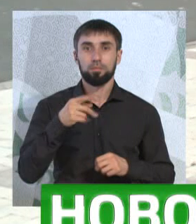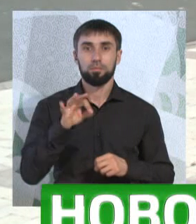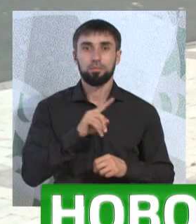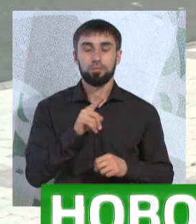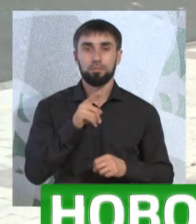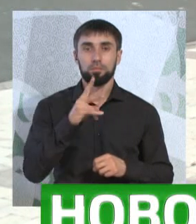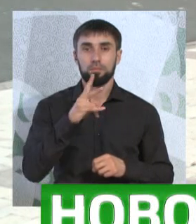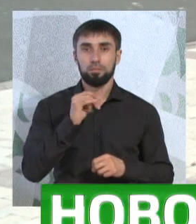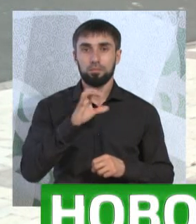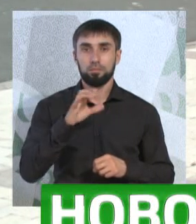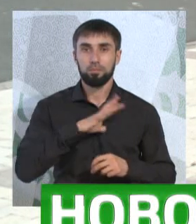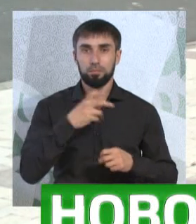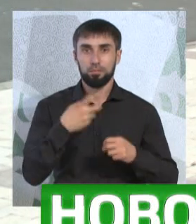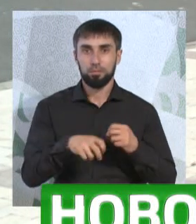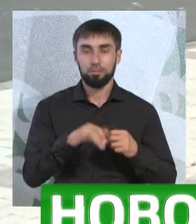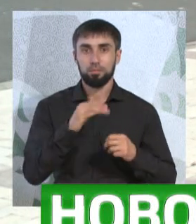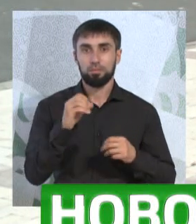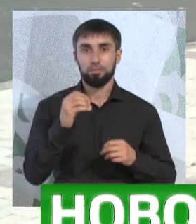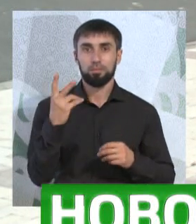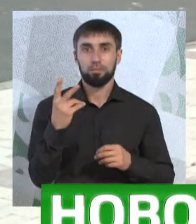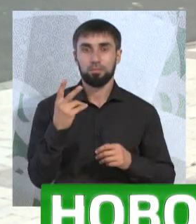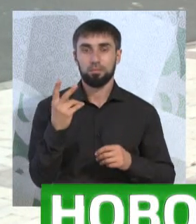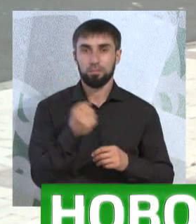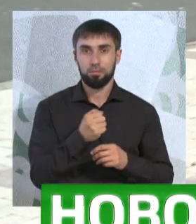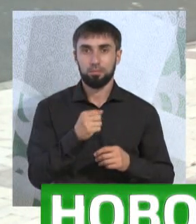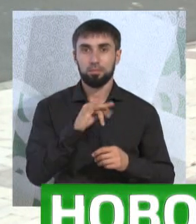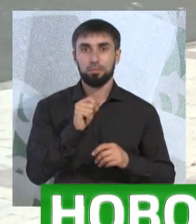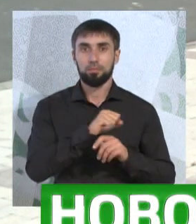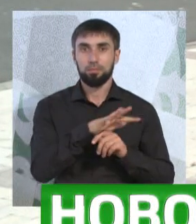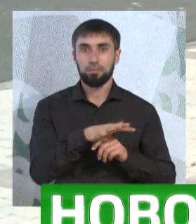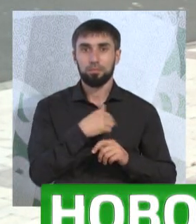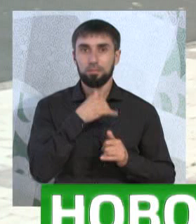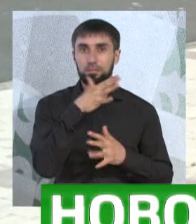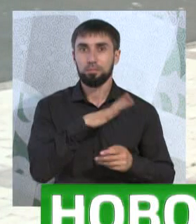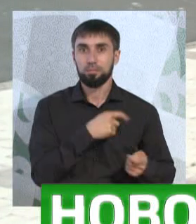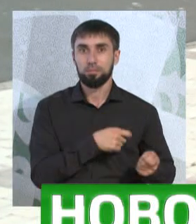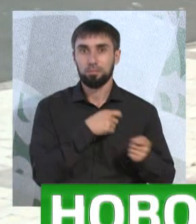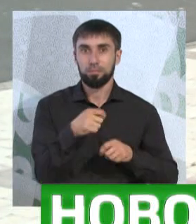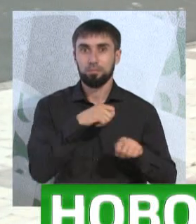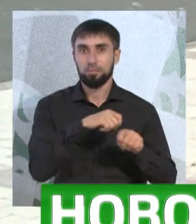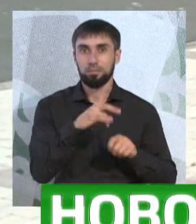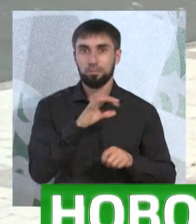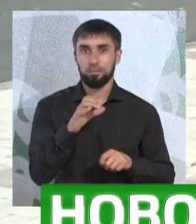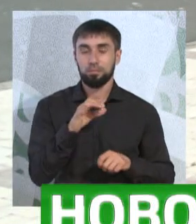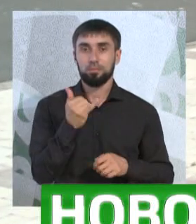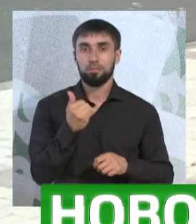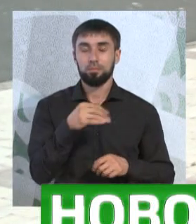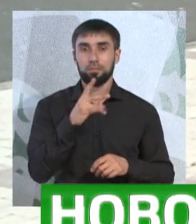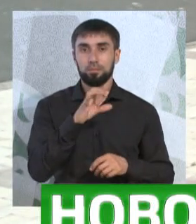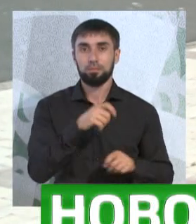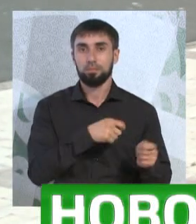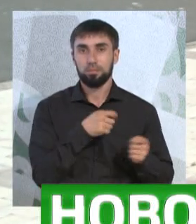насос. Уже недели 2 из-за пандемии мы не смогли привести этот насос. Но сейчас этот